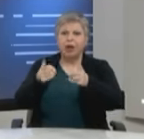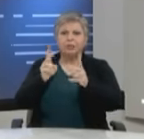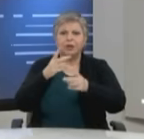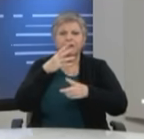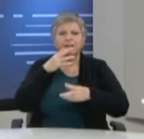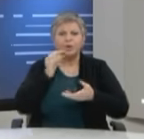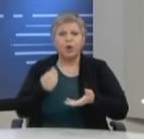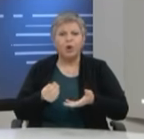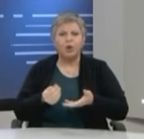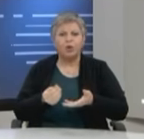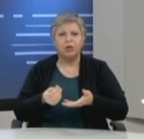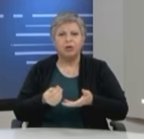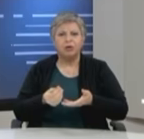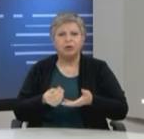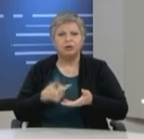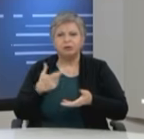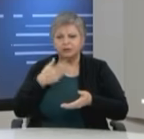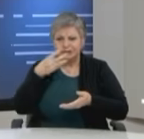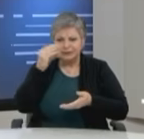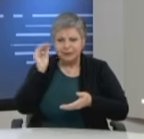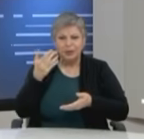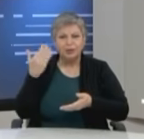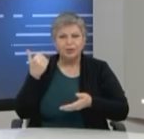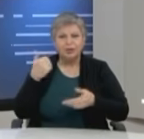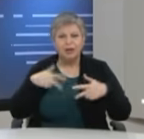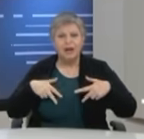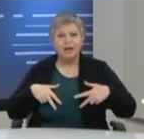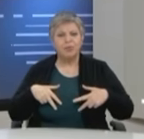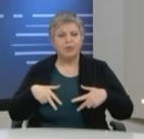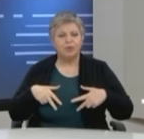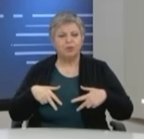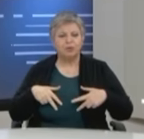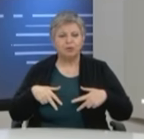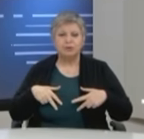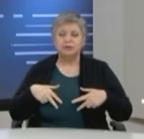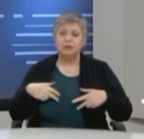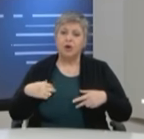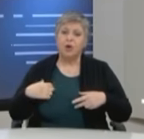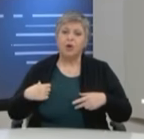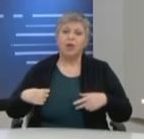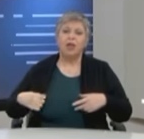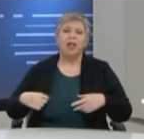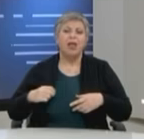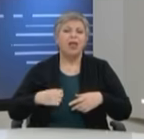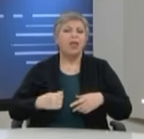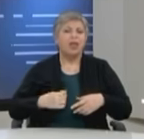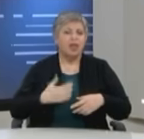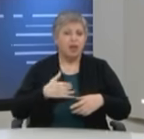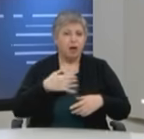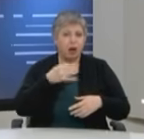Αλήθεια έκτη. Η συμφωνία αυτή παράγει αποτελέσματα από την υπογραφή της, όχι από την κύρωσή